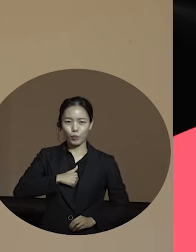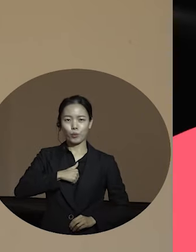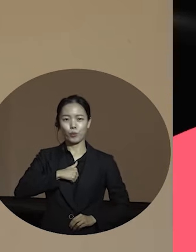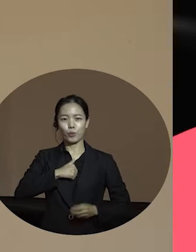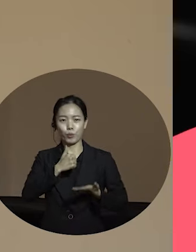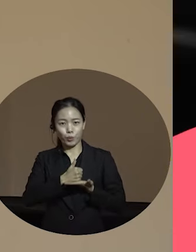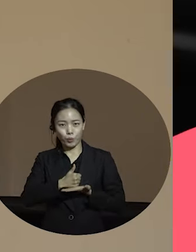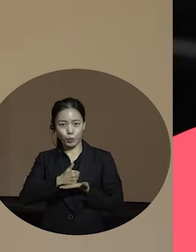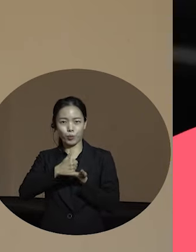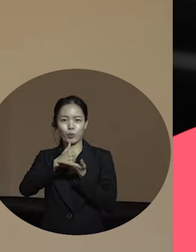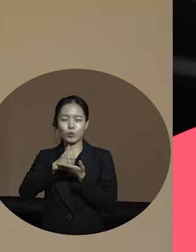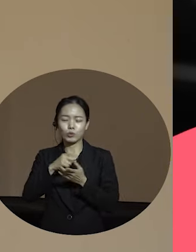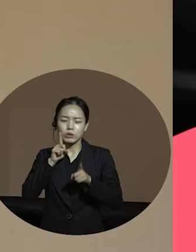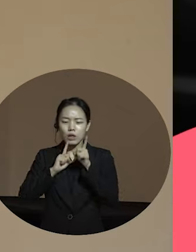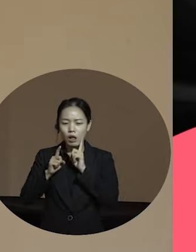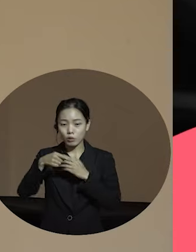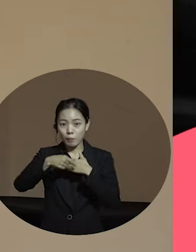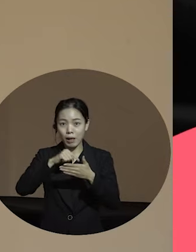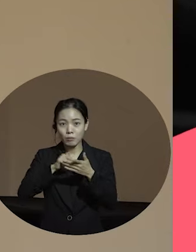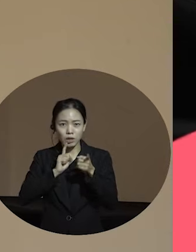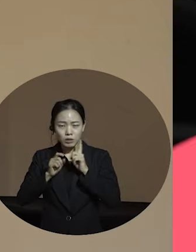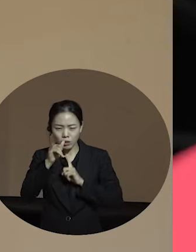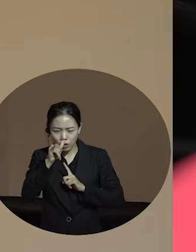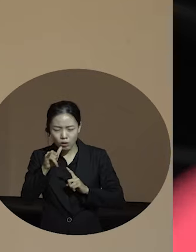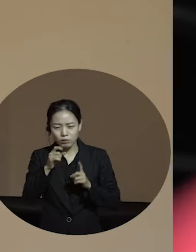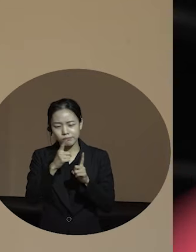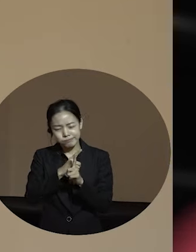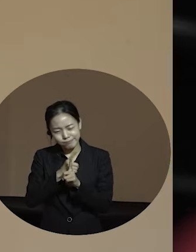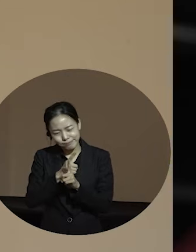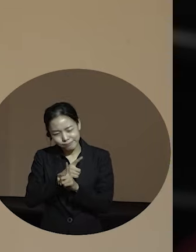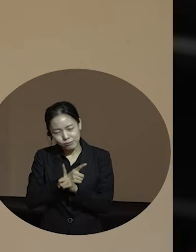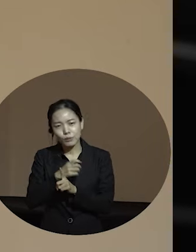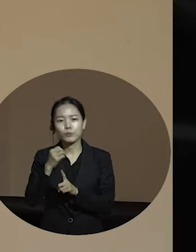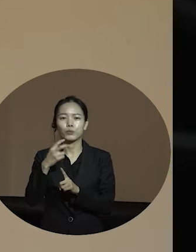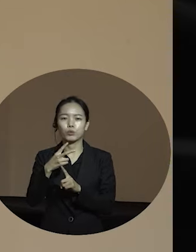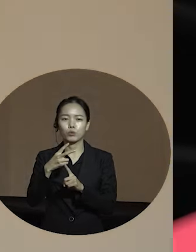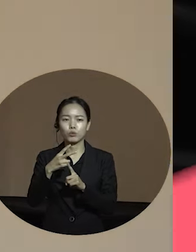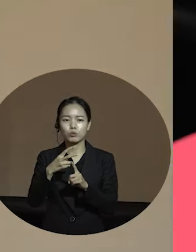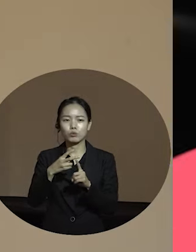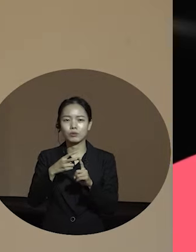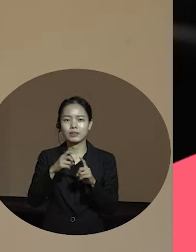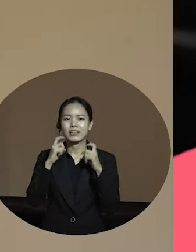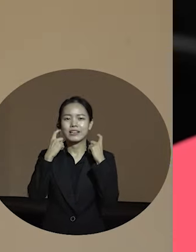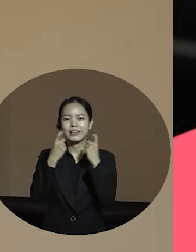상처받은 사람들을 치유하고 와해된 공동체를 회복시키는 것,